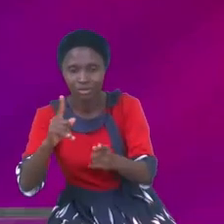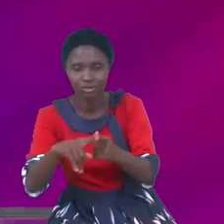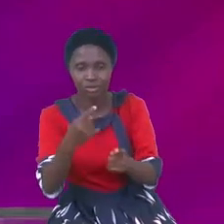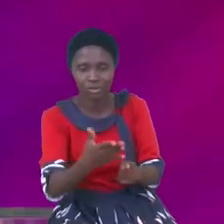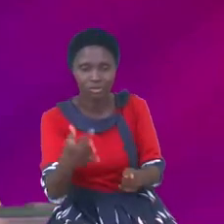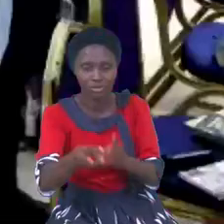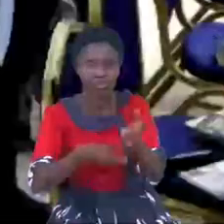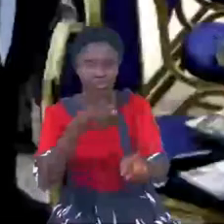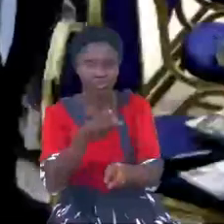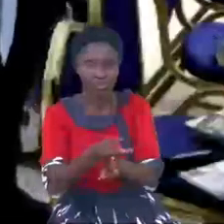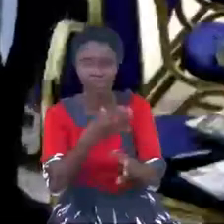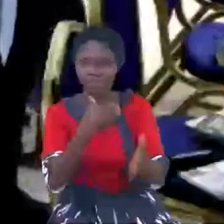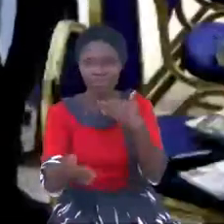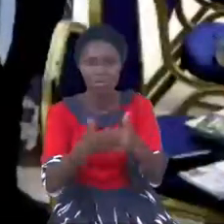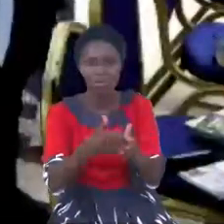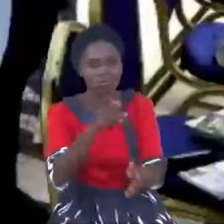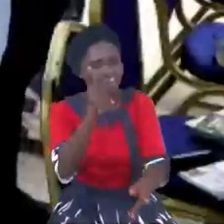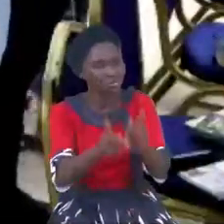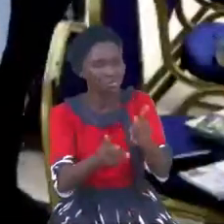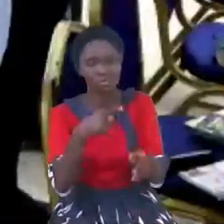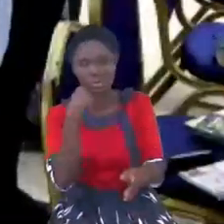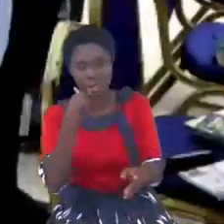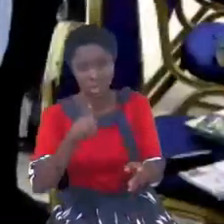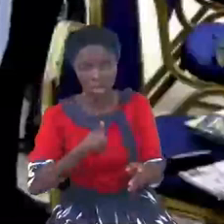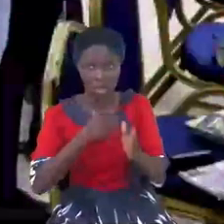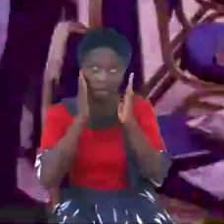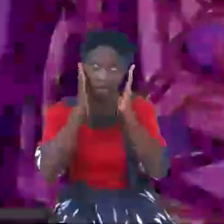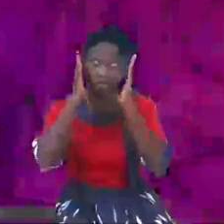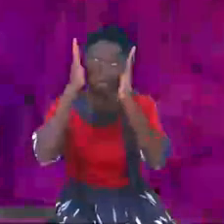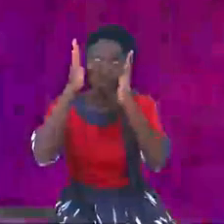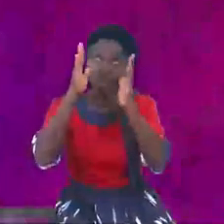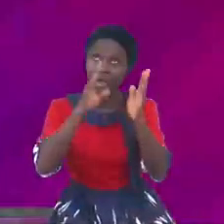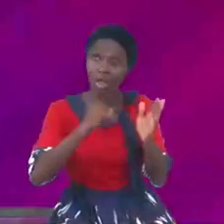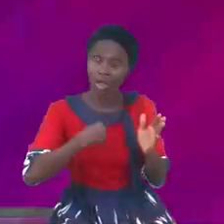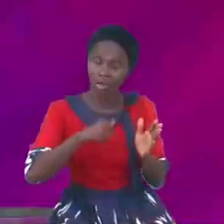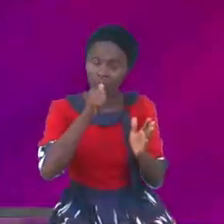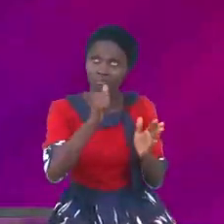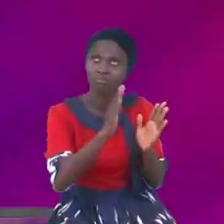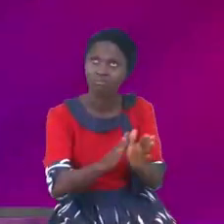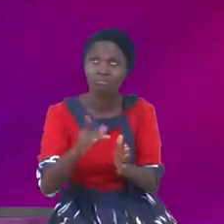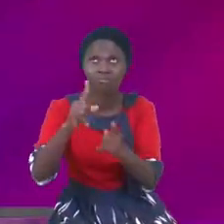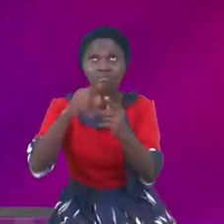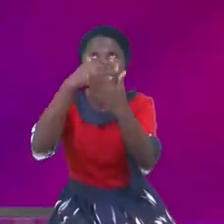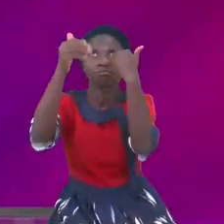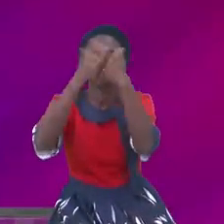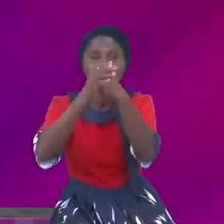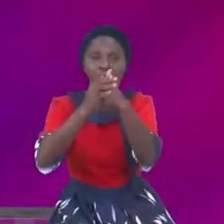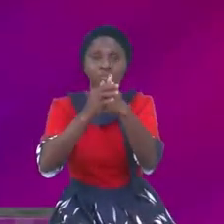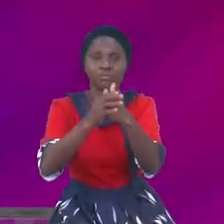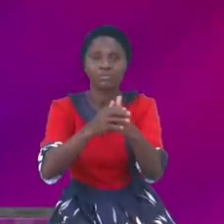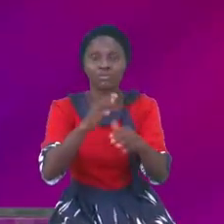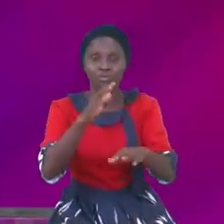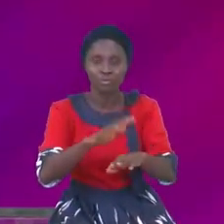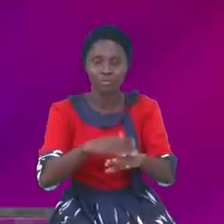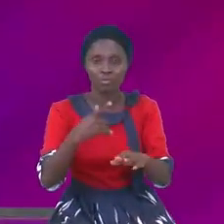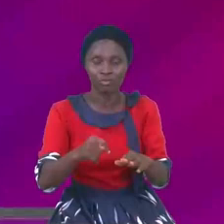alors je vais au ciel. Aujourd'hui, le Seigneur nous a parlé sur le rappel